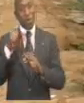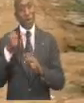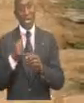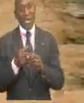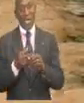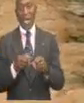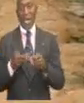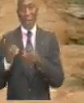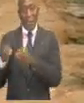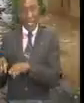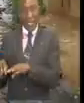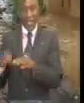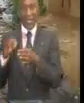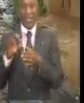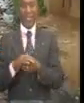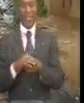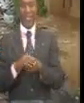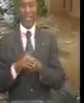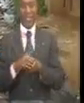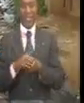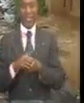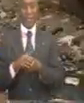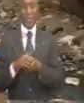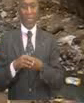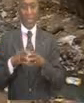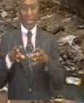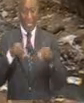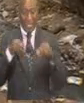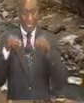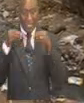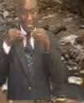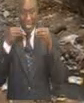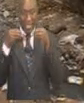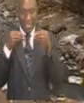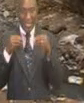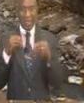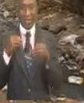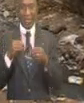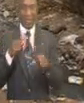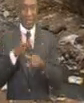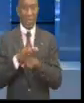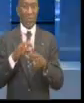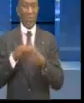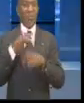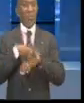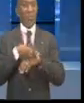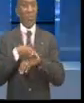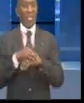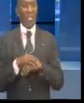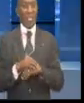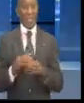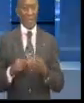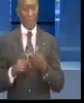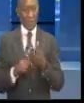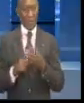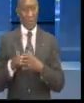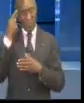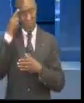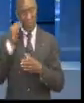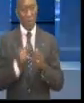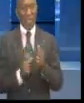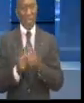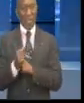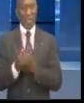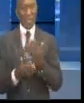craignent avoir attrapé certaines maladies suite à cette présence accrue d'immondices. Et au quartier Lido Golf, on